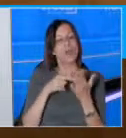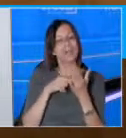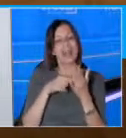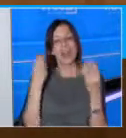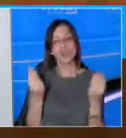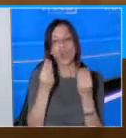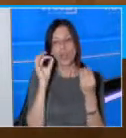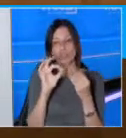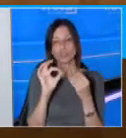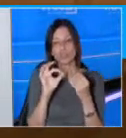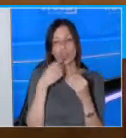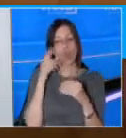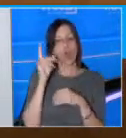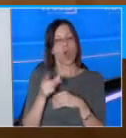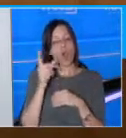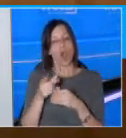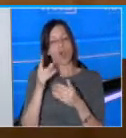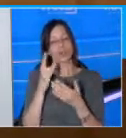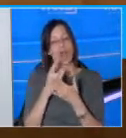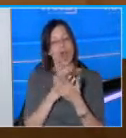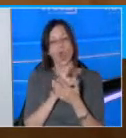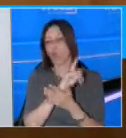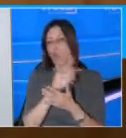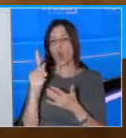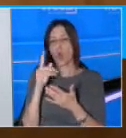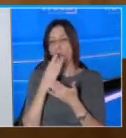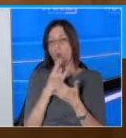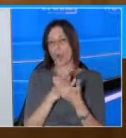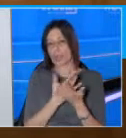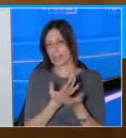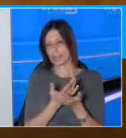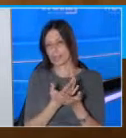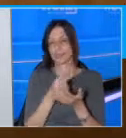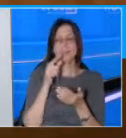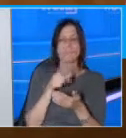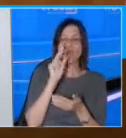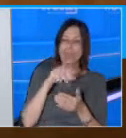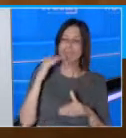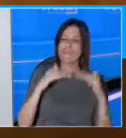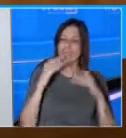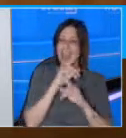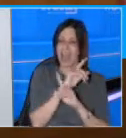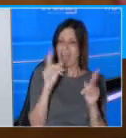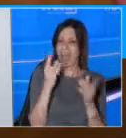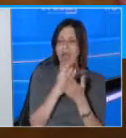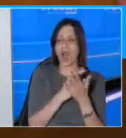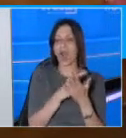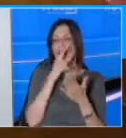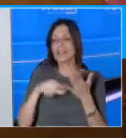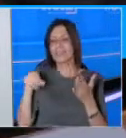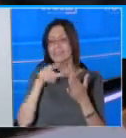שלו. כלומר, הוראות החוק לדעתם אינן חוקיות. פה יש הבדל אחר, החוק נפסל